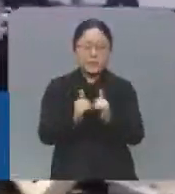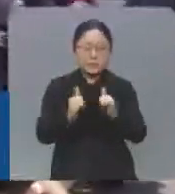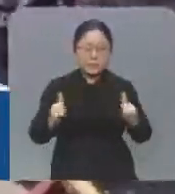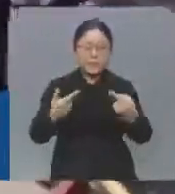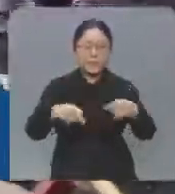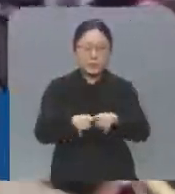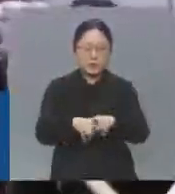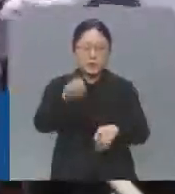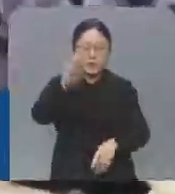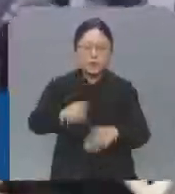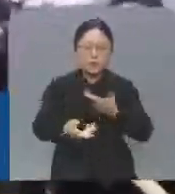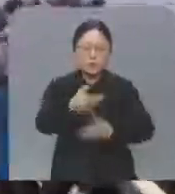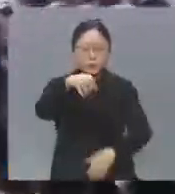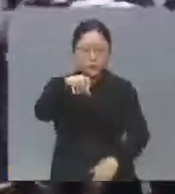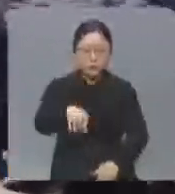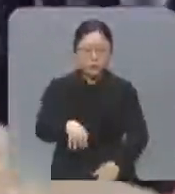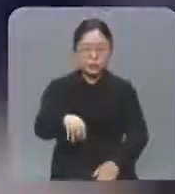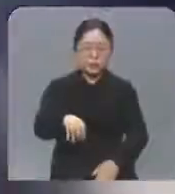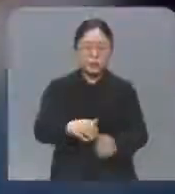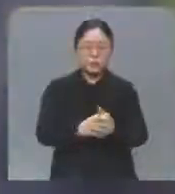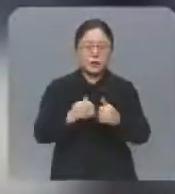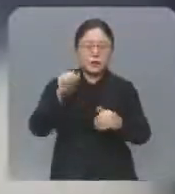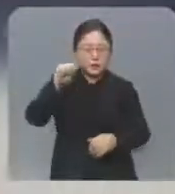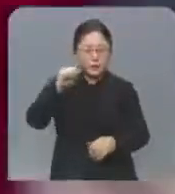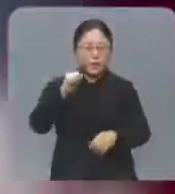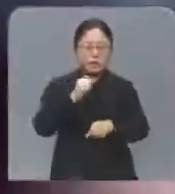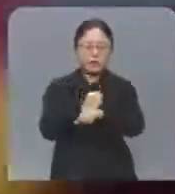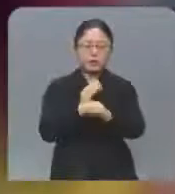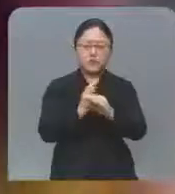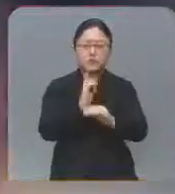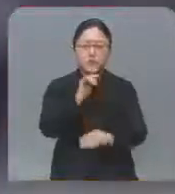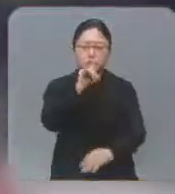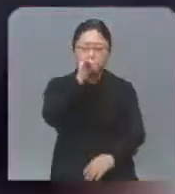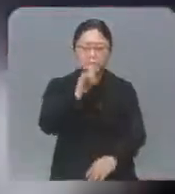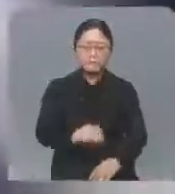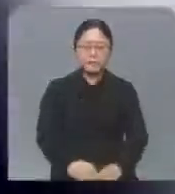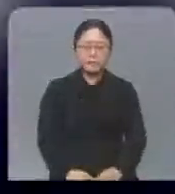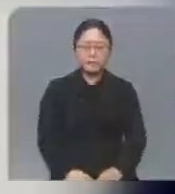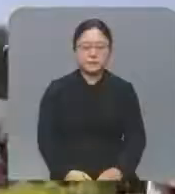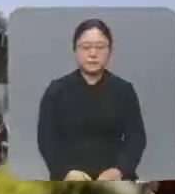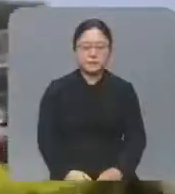함께 광주 광천터미널 등에서 집회를 열고 있다 고 덧붙였습니다